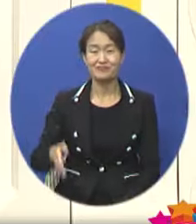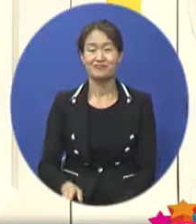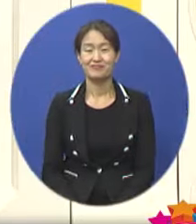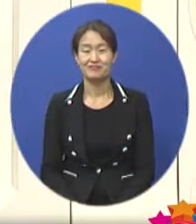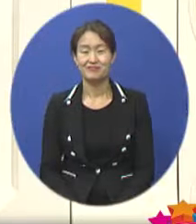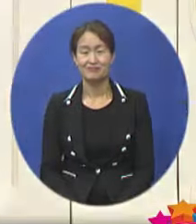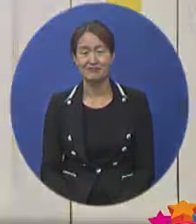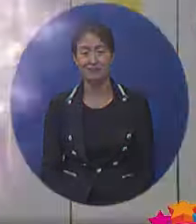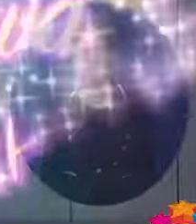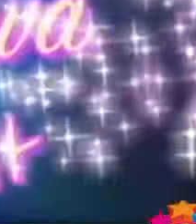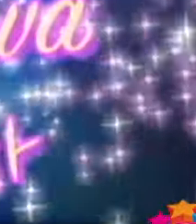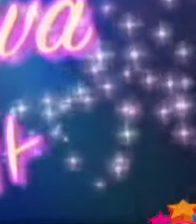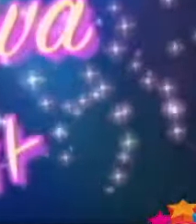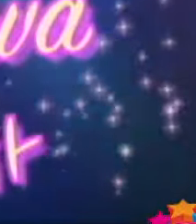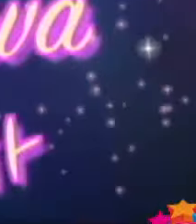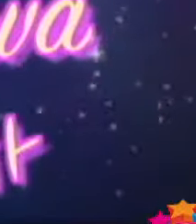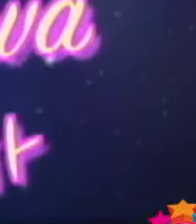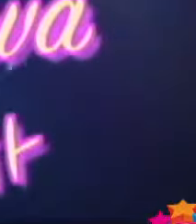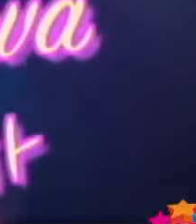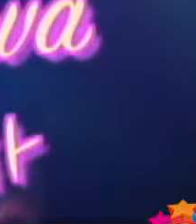스타트.